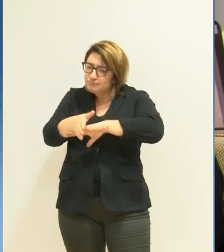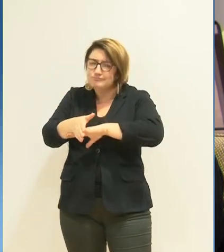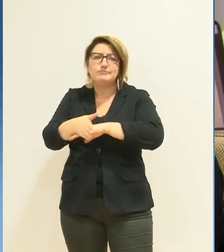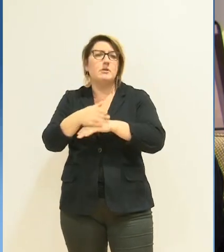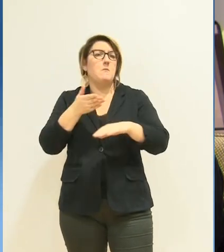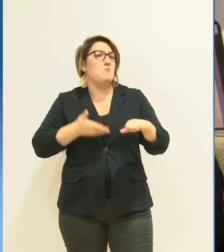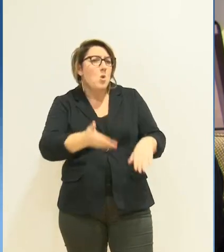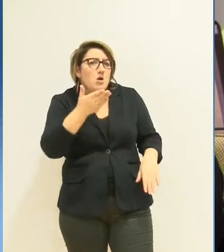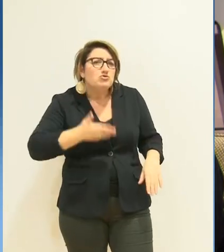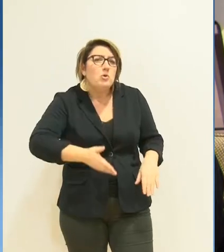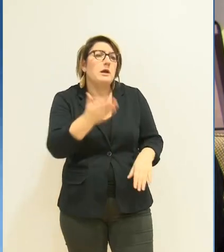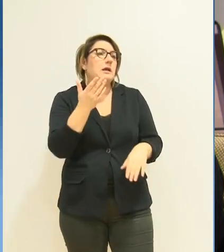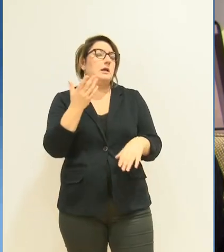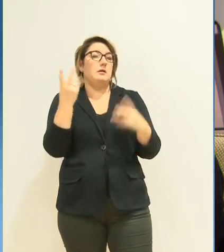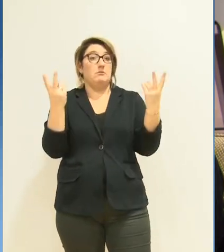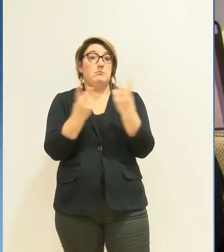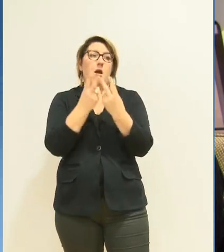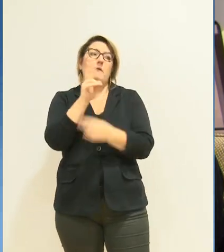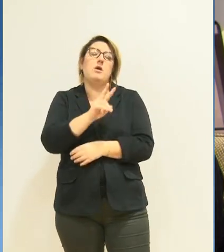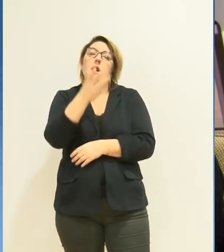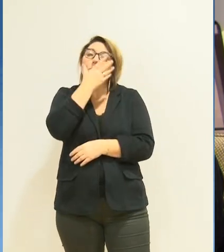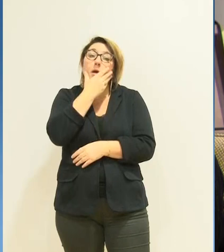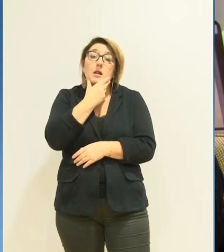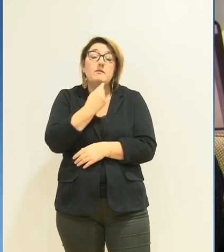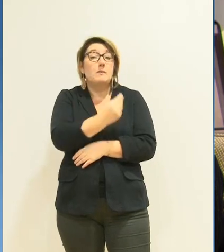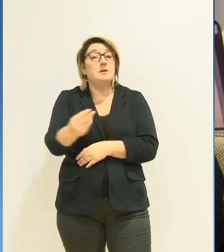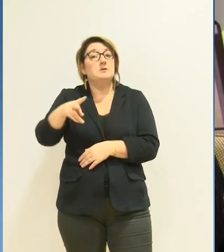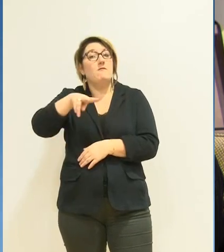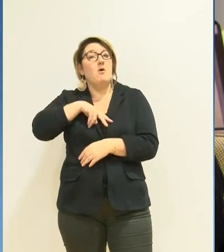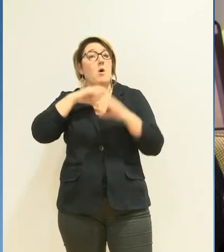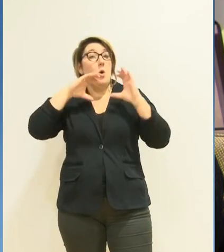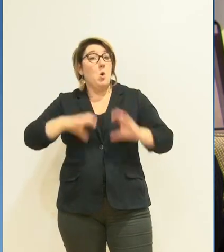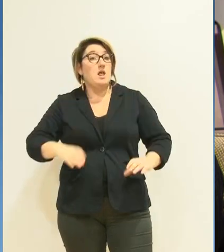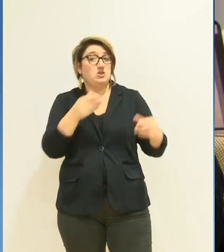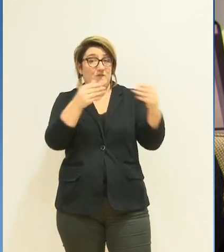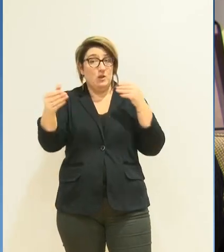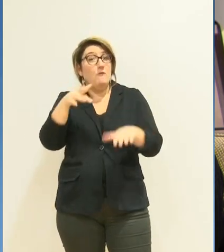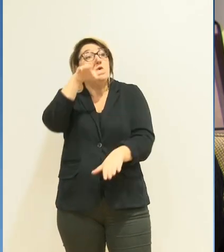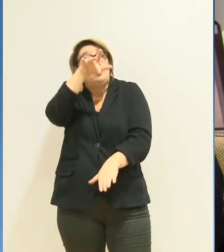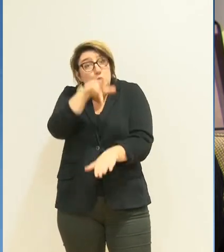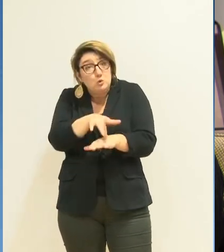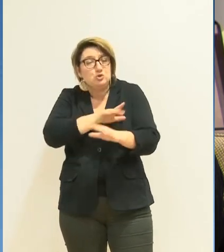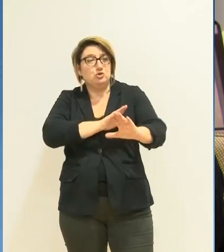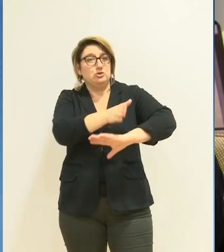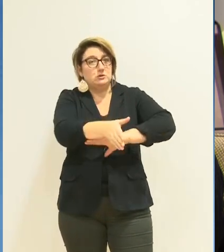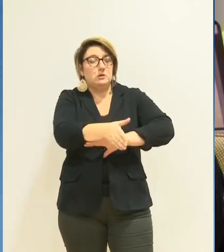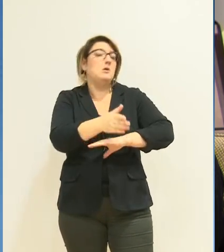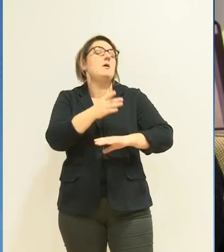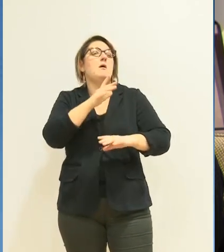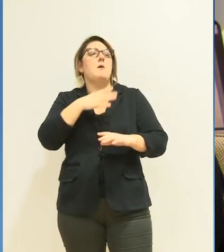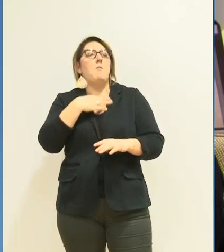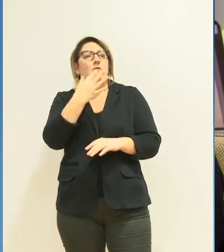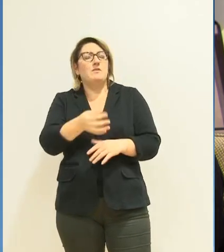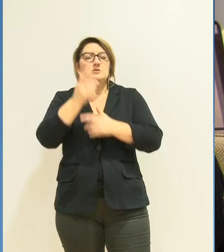boulangerie le magnifique parc verlaat que mes enfants sont allés au collège villeneuve que mon fils a pratiqué le judo pendant